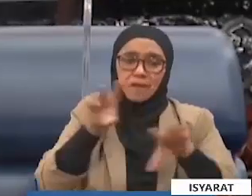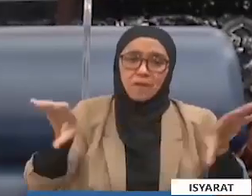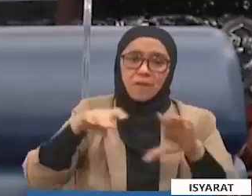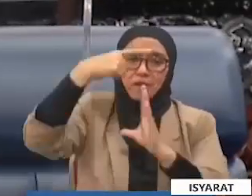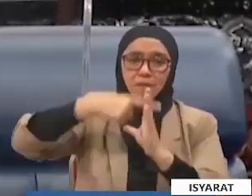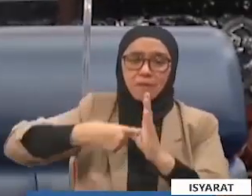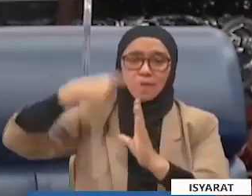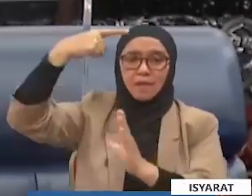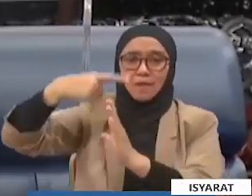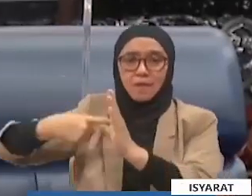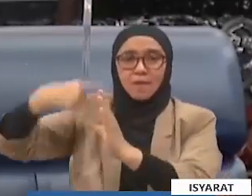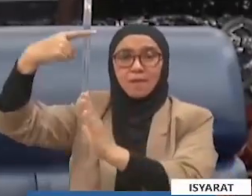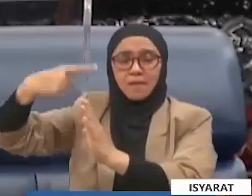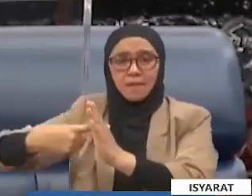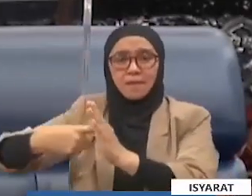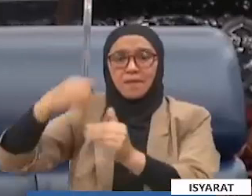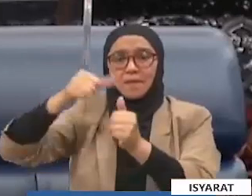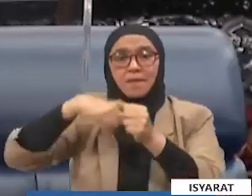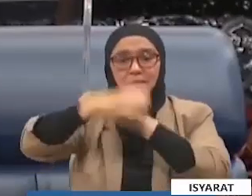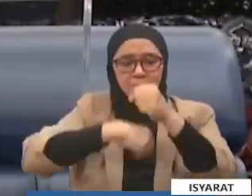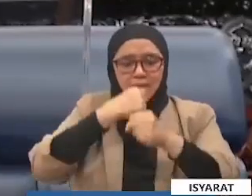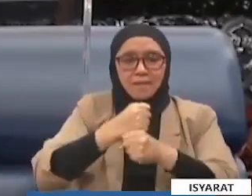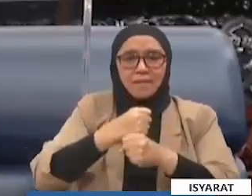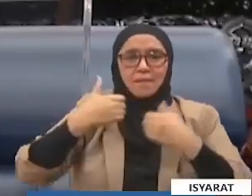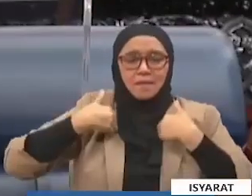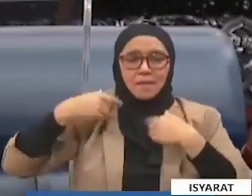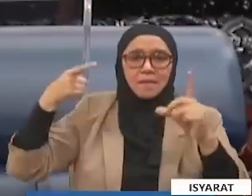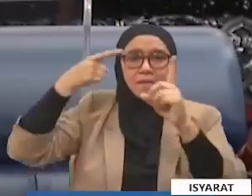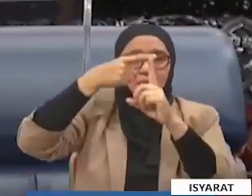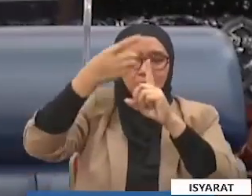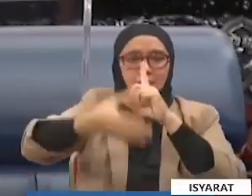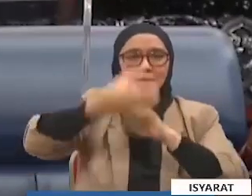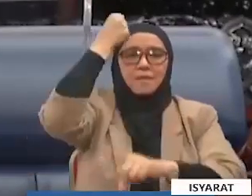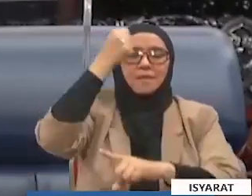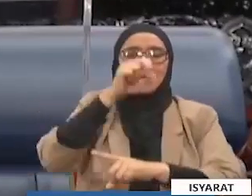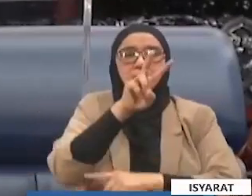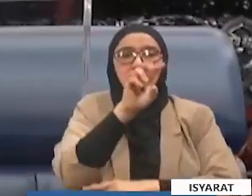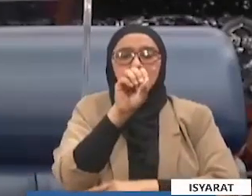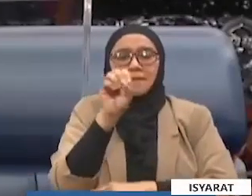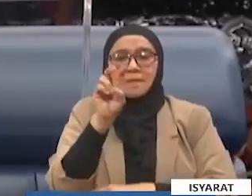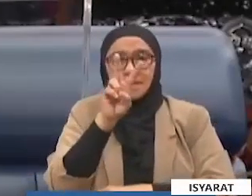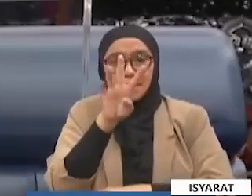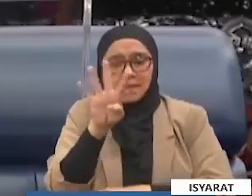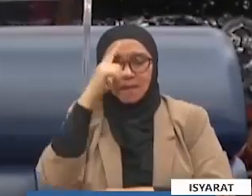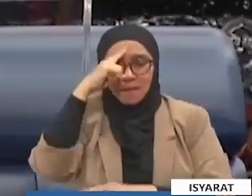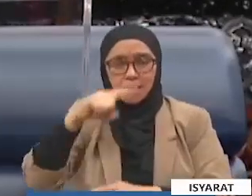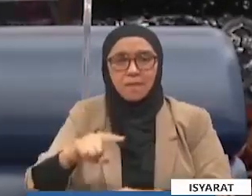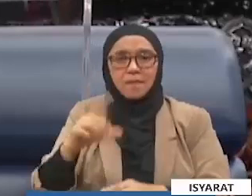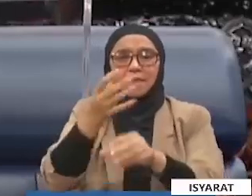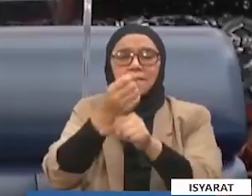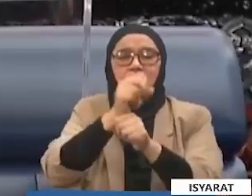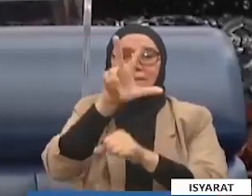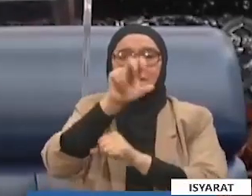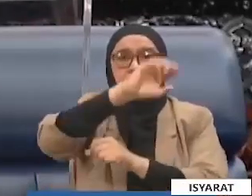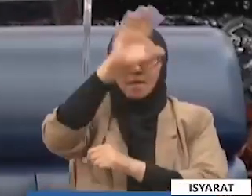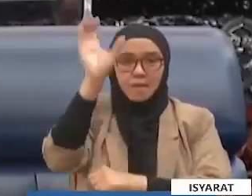setiap tahun kita ada milestone kita untuk mencapai sampai 2024 untuk mencapai sasaran 30% untuk